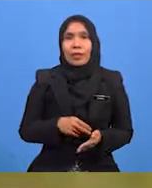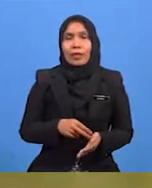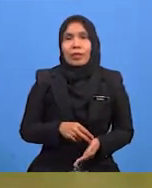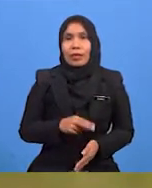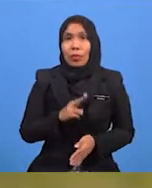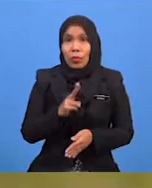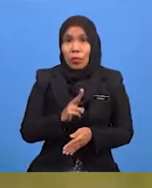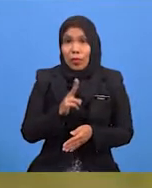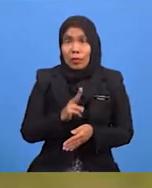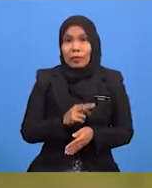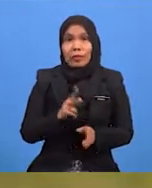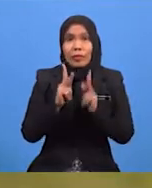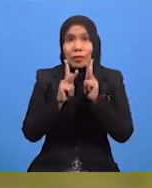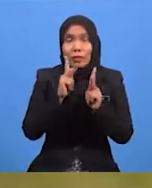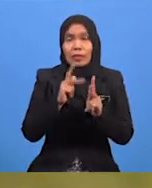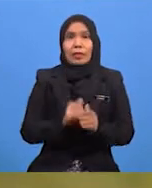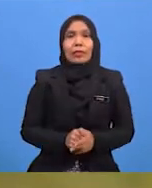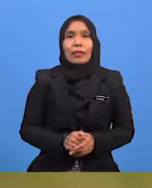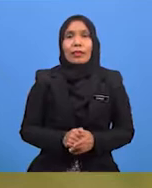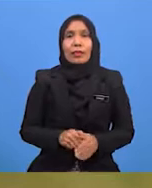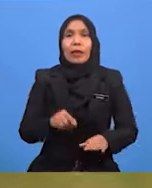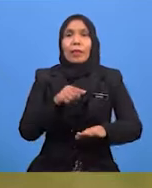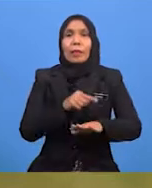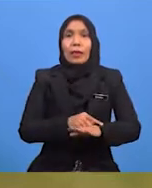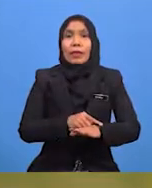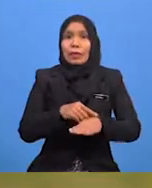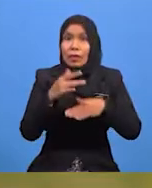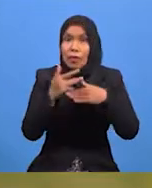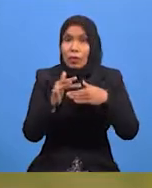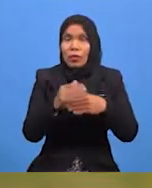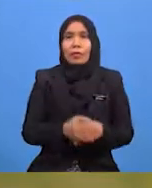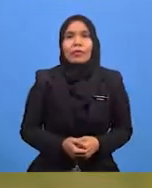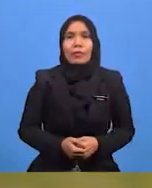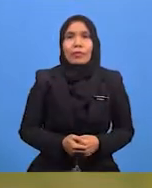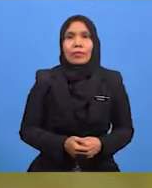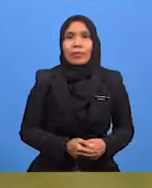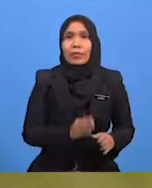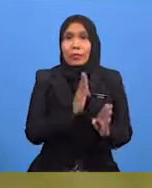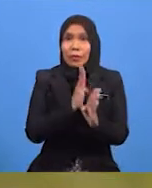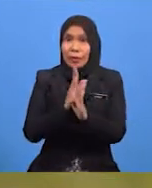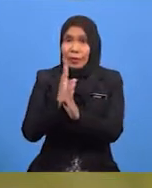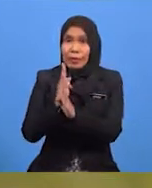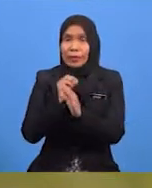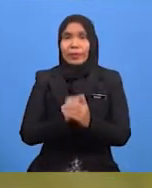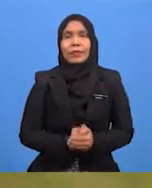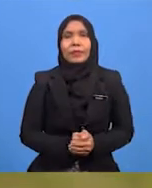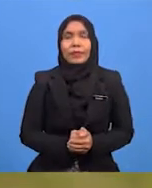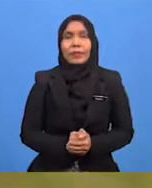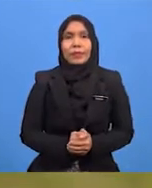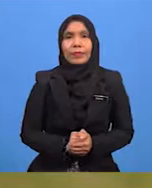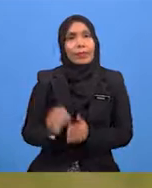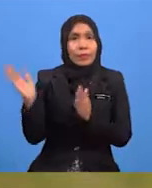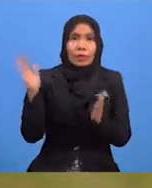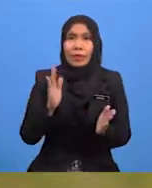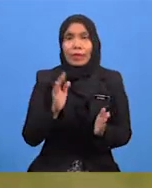pada awal baris. Mari kita lihat contoh agar kamu dapat memahaminya